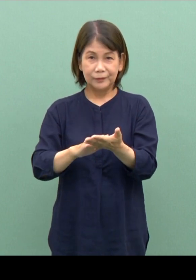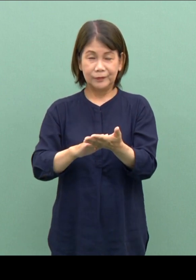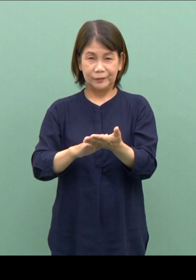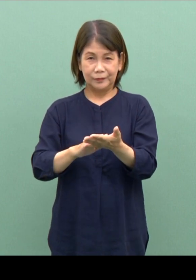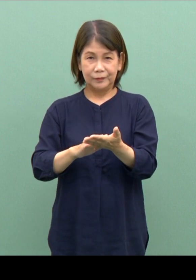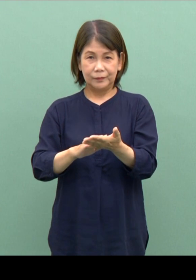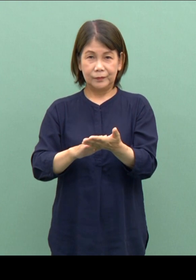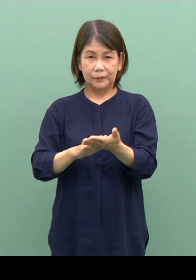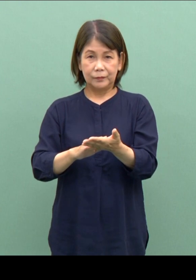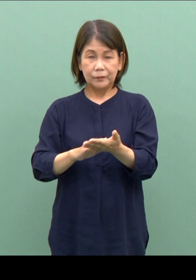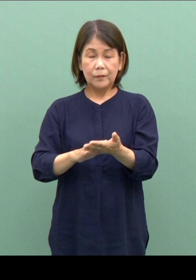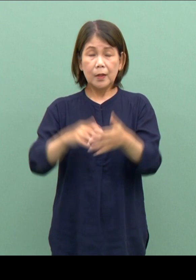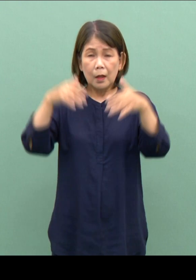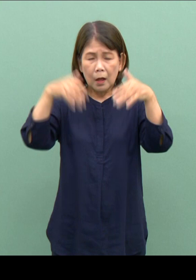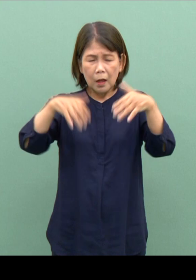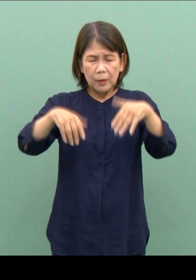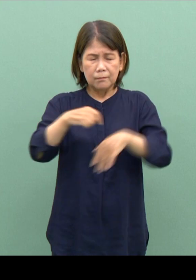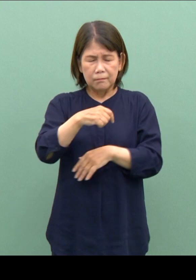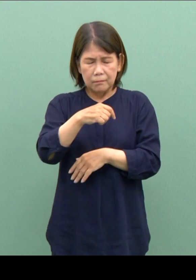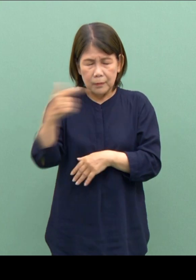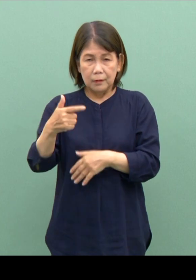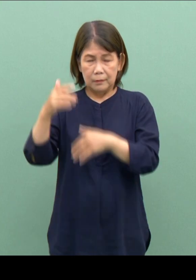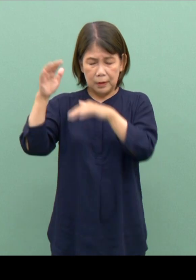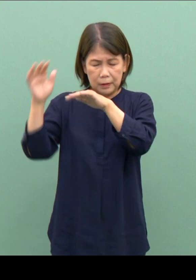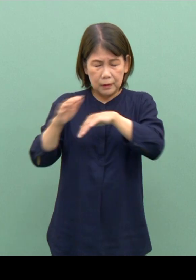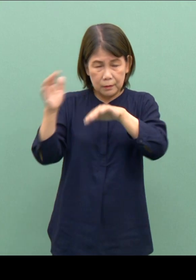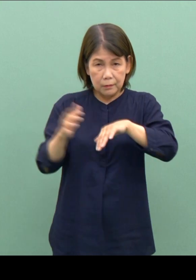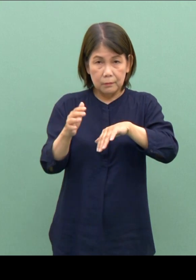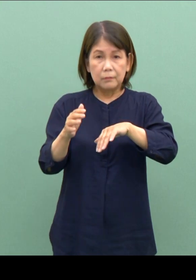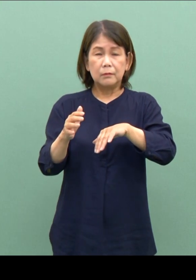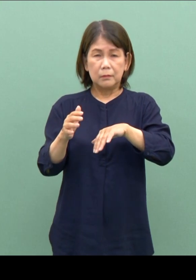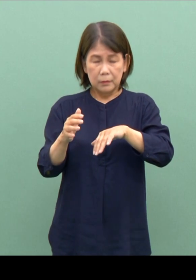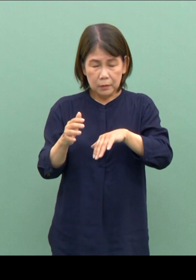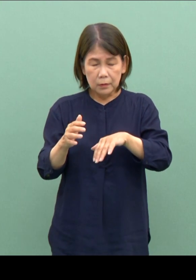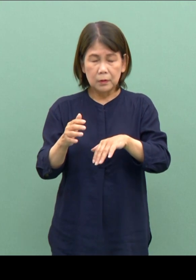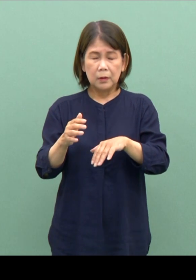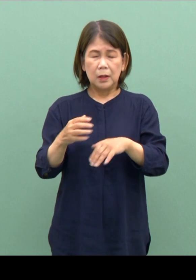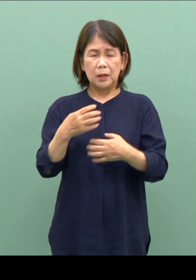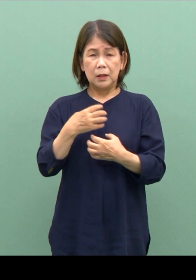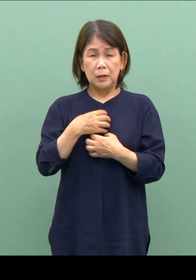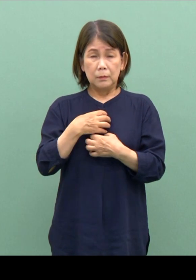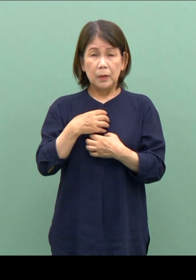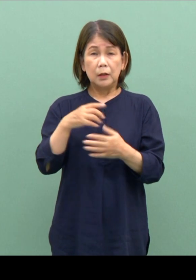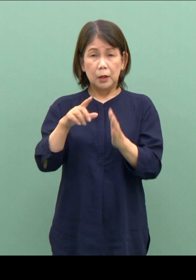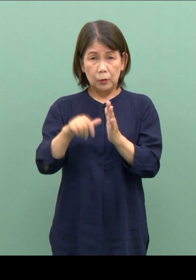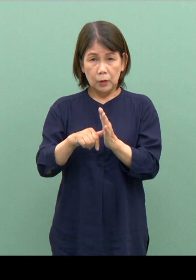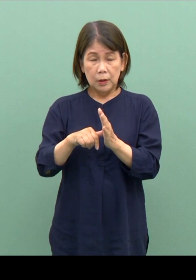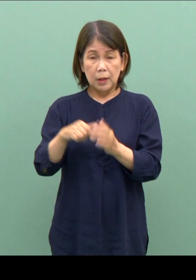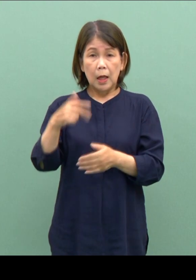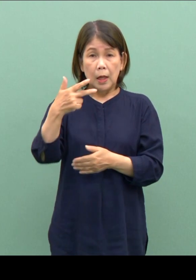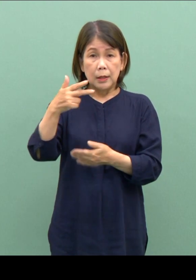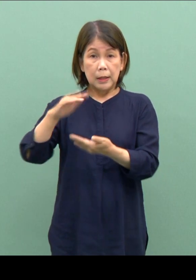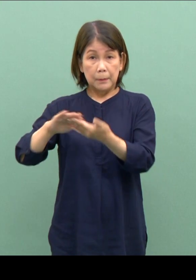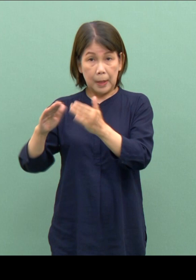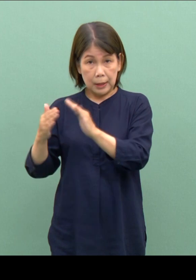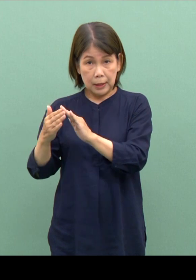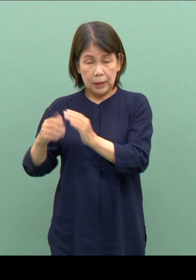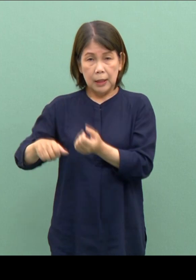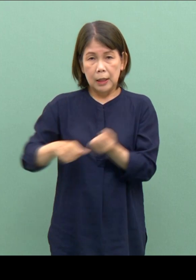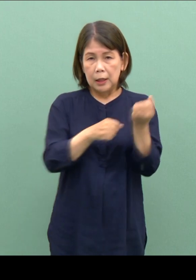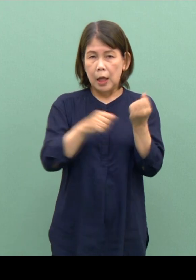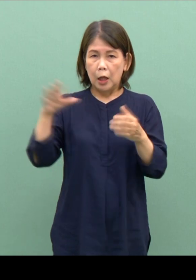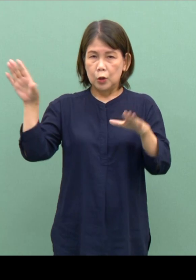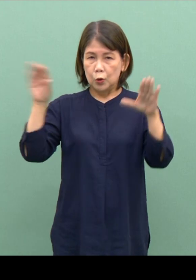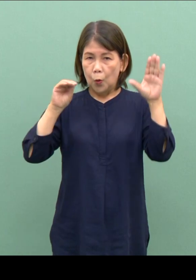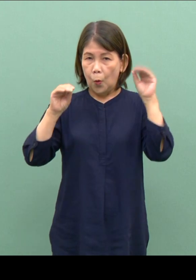。大雨や台風など災害の発生が予想される場合には、市や町から避難情報が発令されます